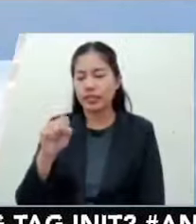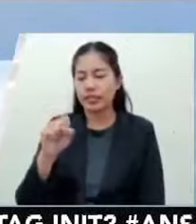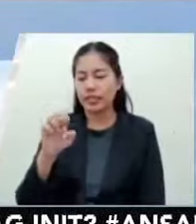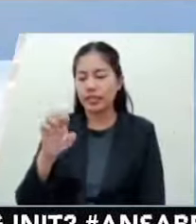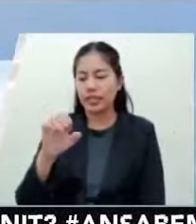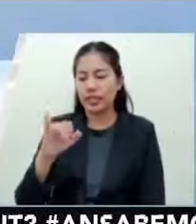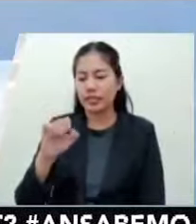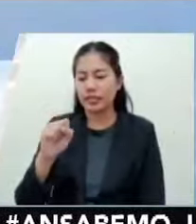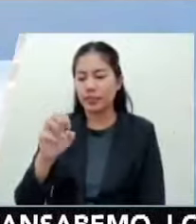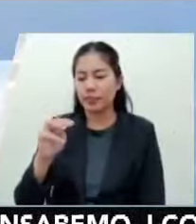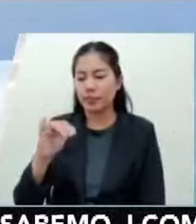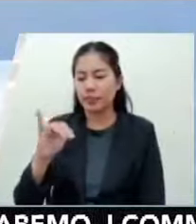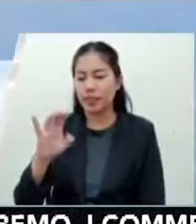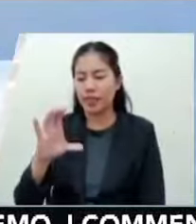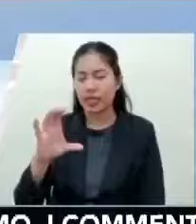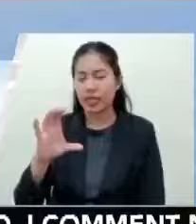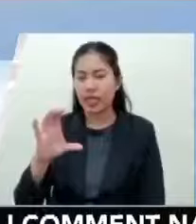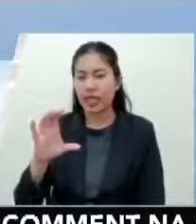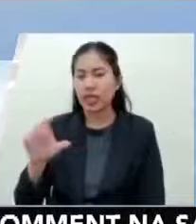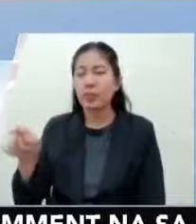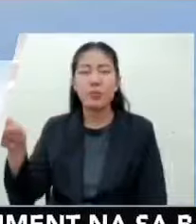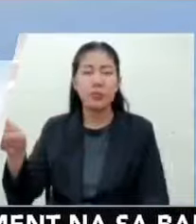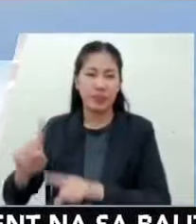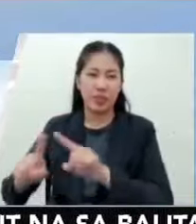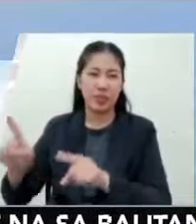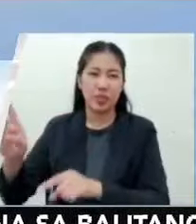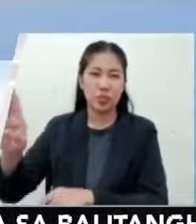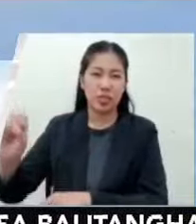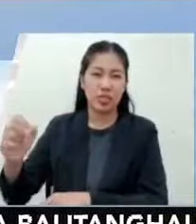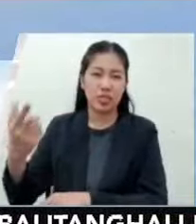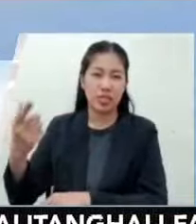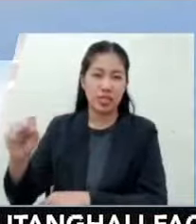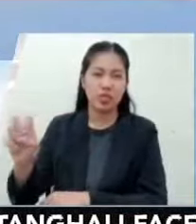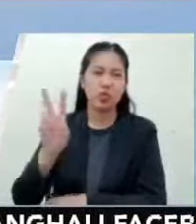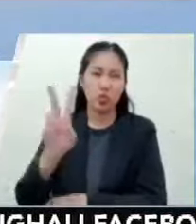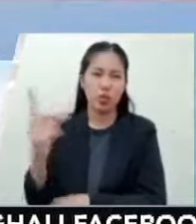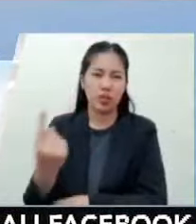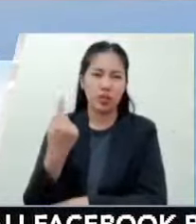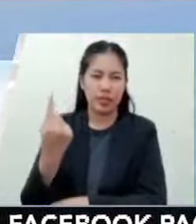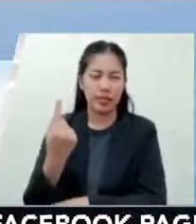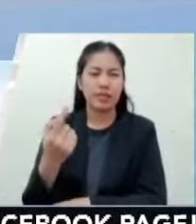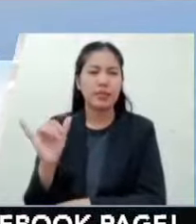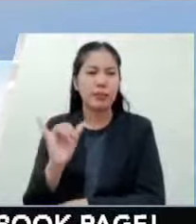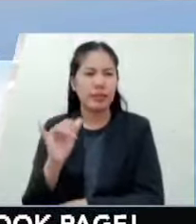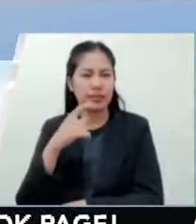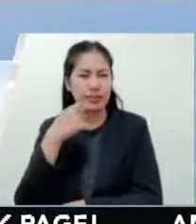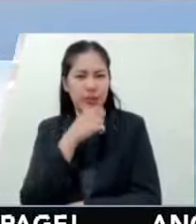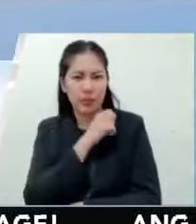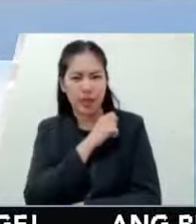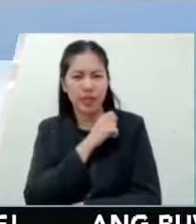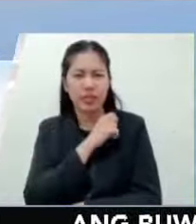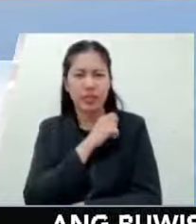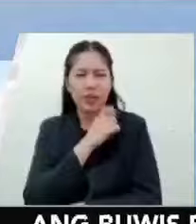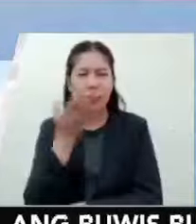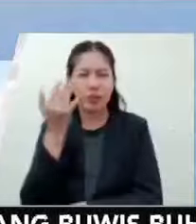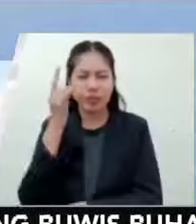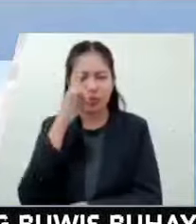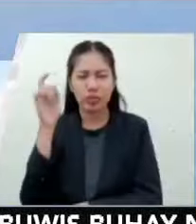2 lamang. So it's same thing with in Taiwan. Siguro yung mabilis kasi magpalabas yung USGS